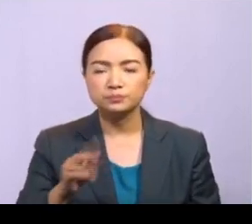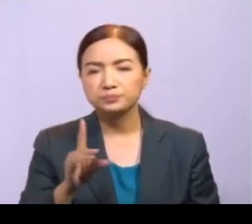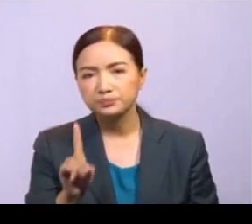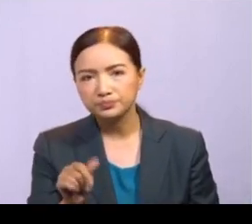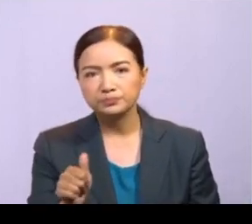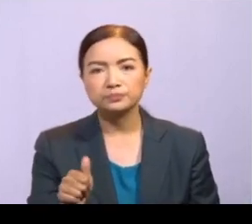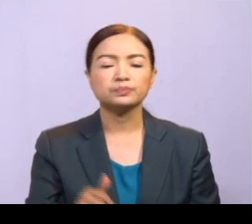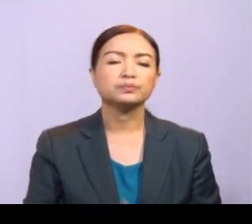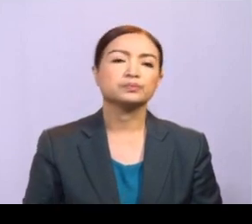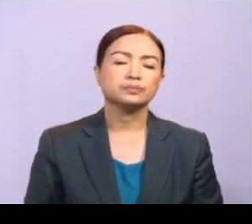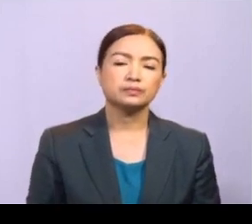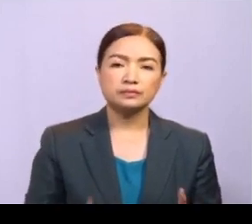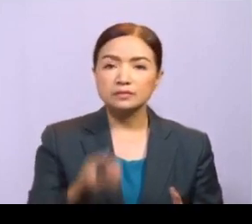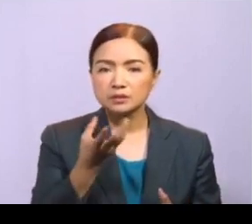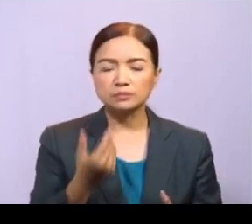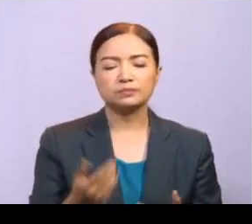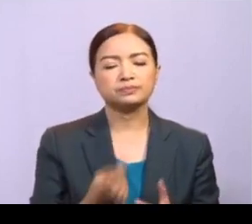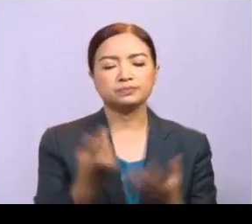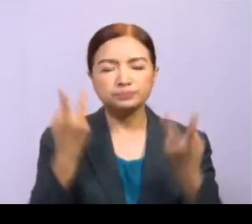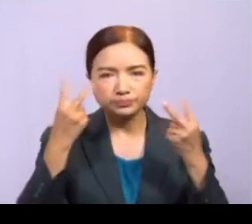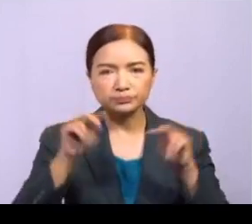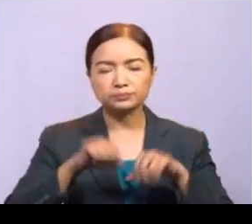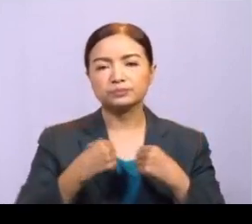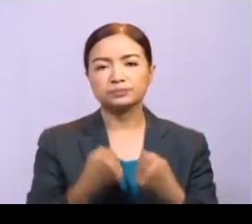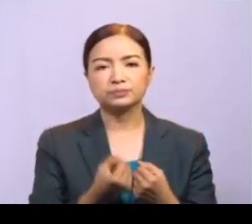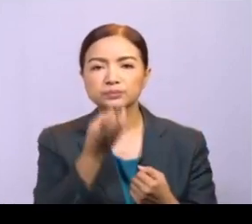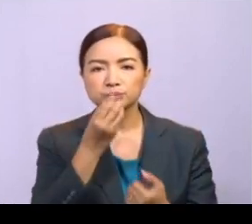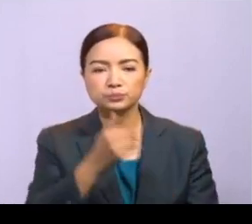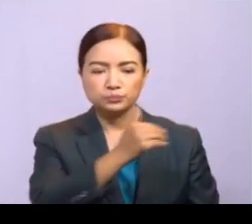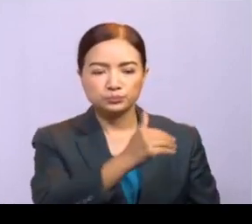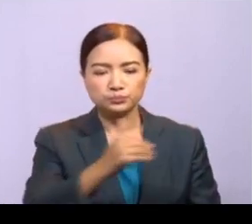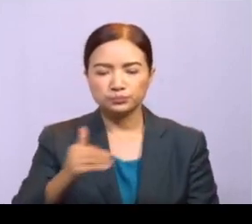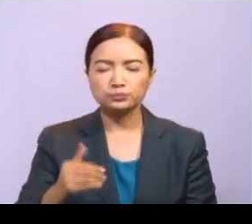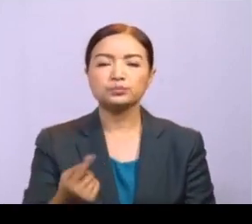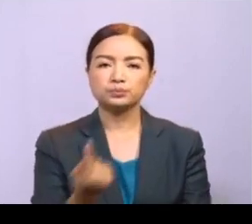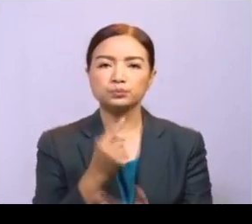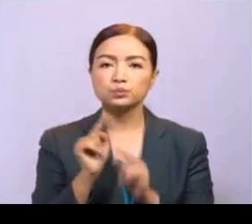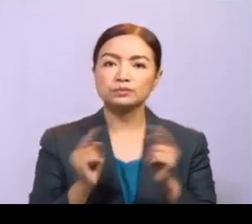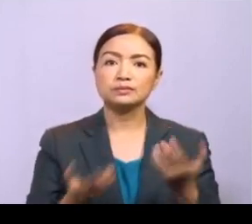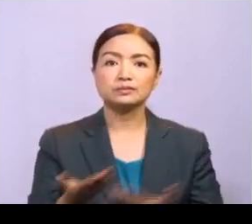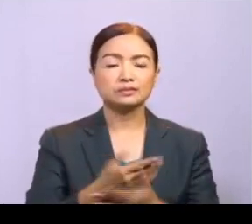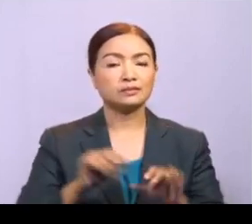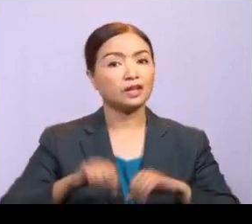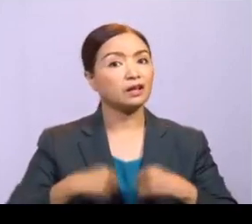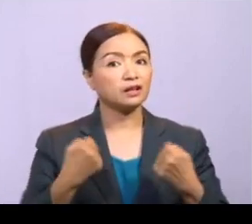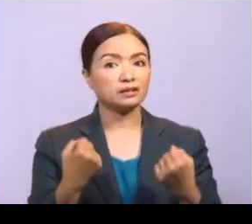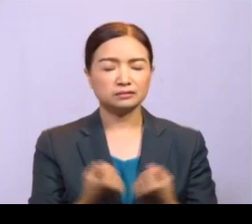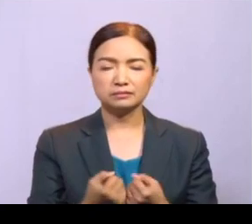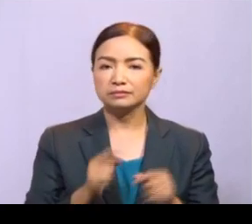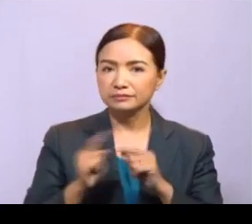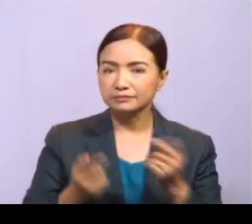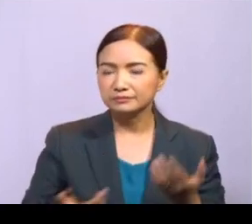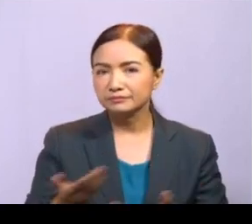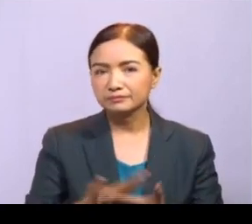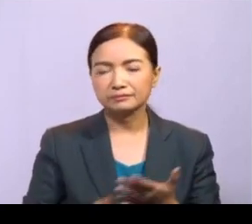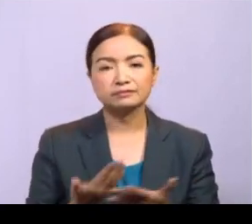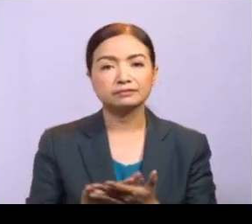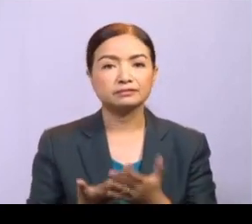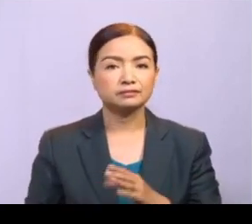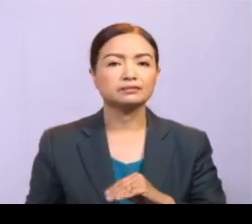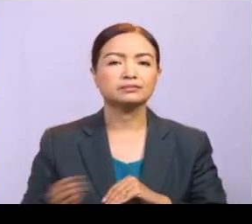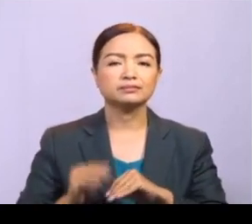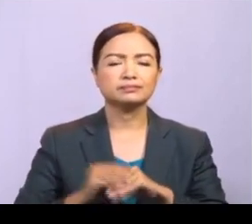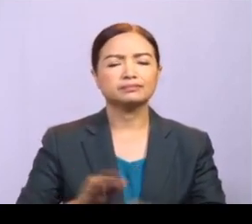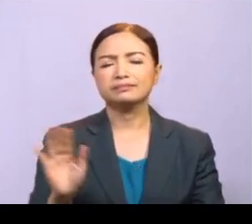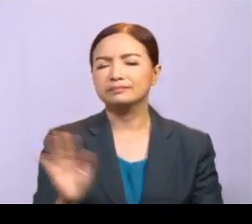สมาคมผู้ประกอบการข้าวถุงไทยเข้าร่วมในการหารือด้วยโดยทางสมาคมยืนยันว่าไม่ได้เป็นการหารือเพื่อที่จะปรับราคา